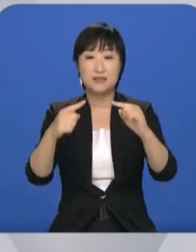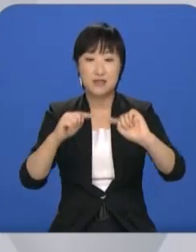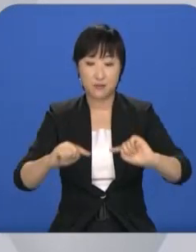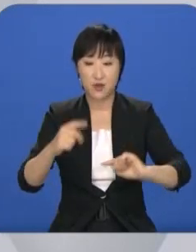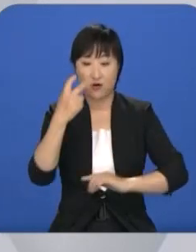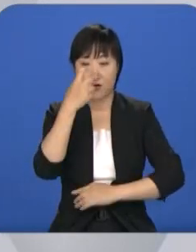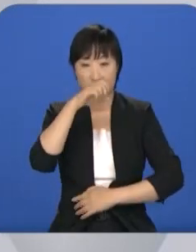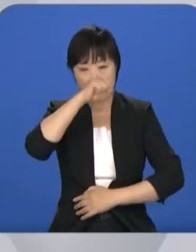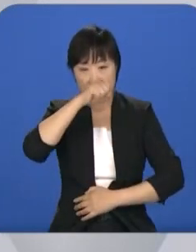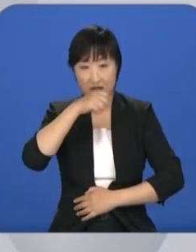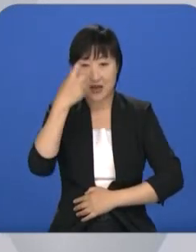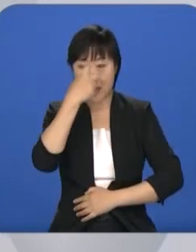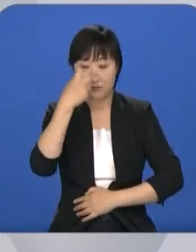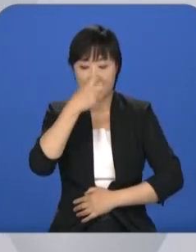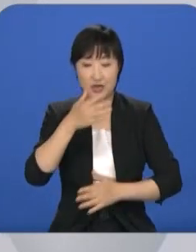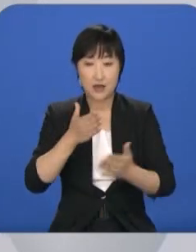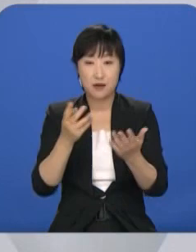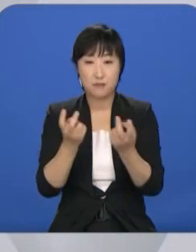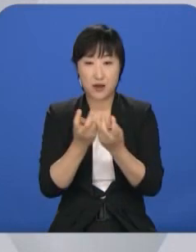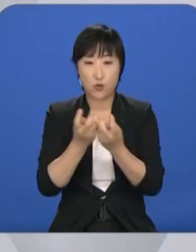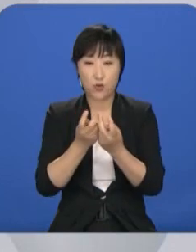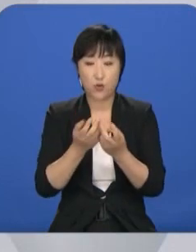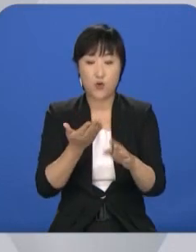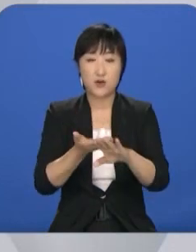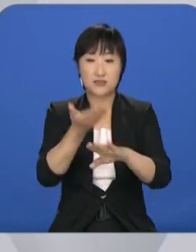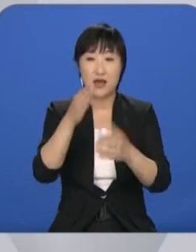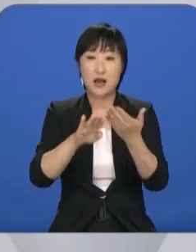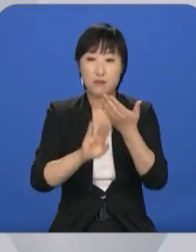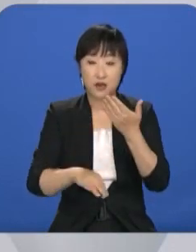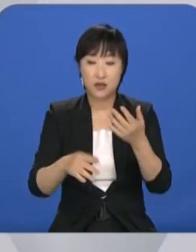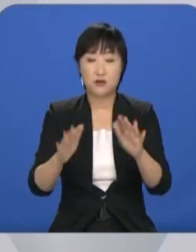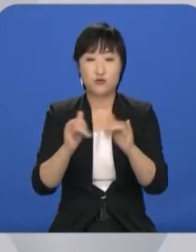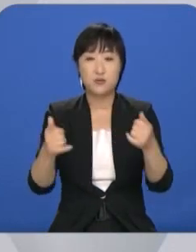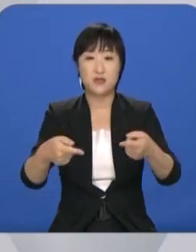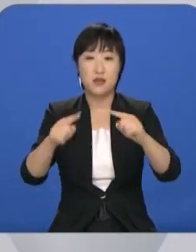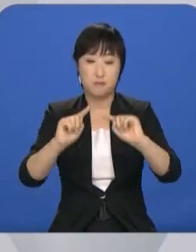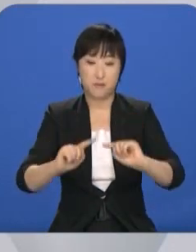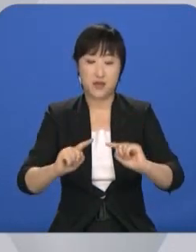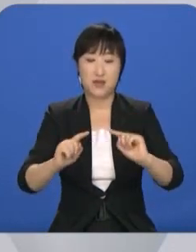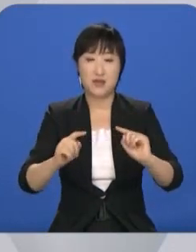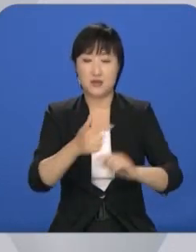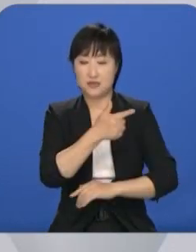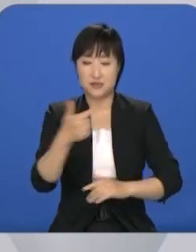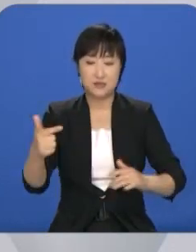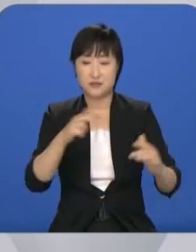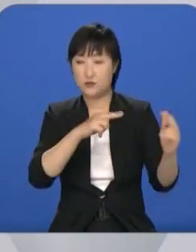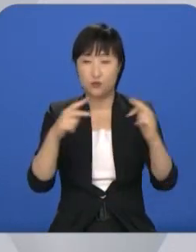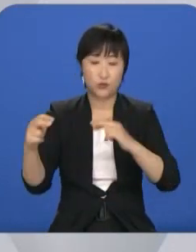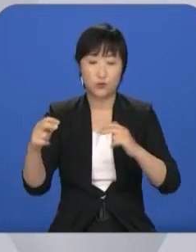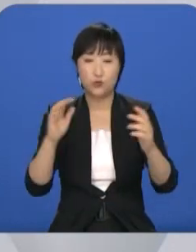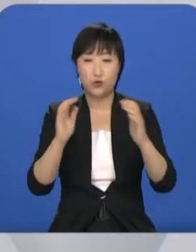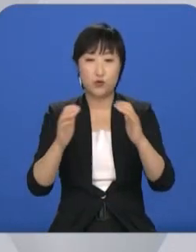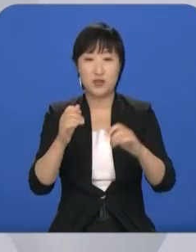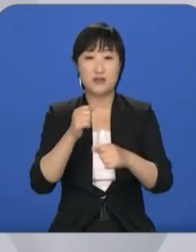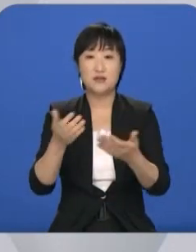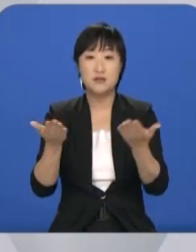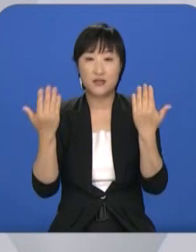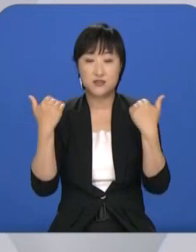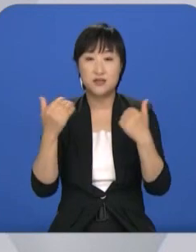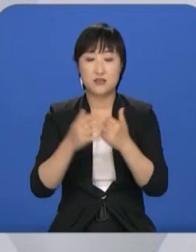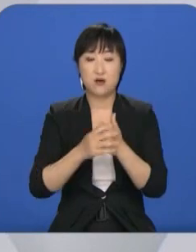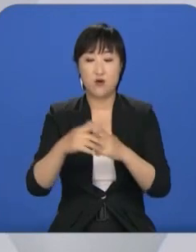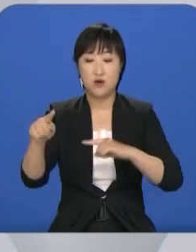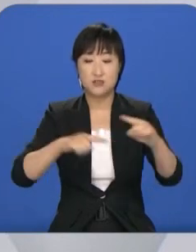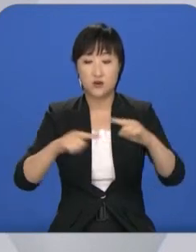주민참여예산 및 감사제도를 도입하고 상하반기에 국민이 참여하는 열린 대토론회를 개최하여